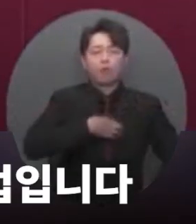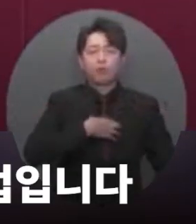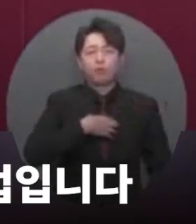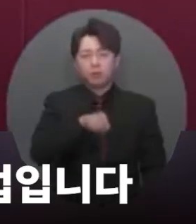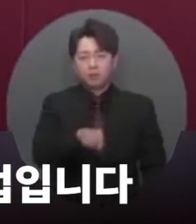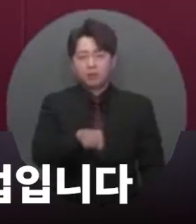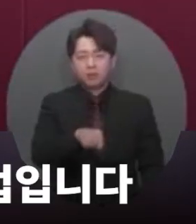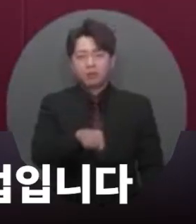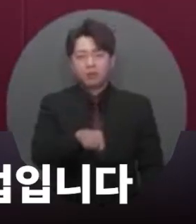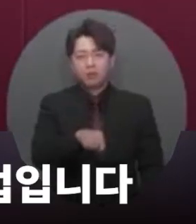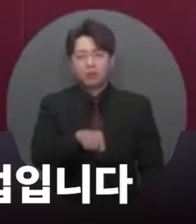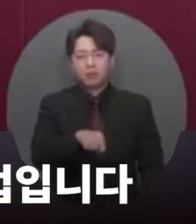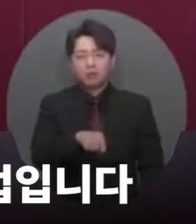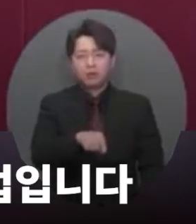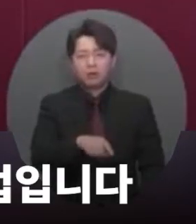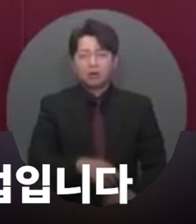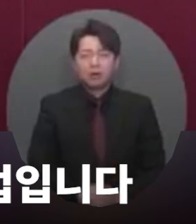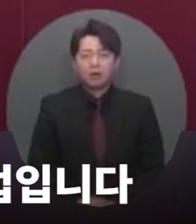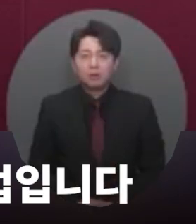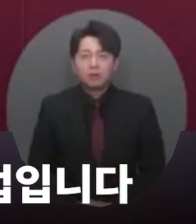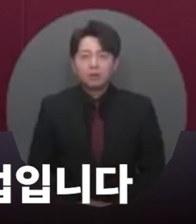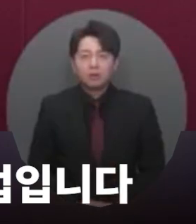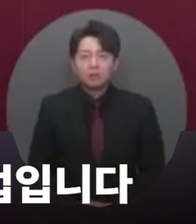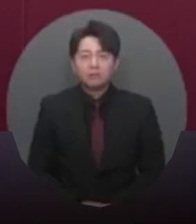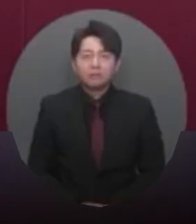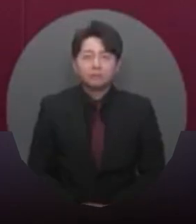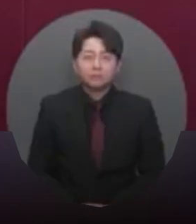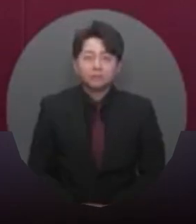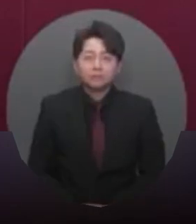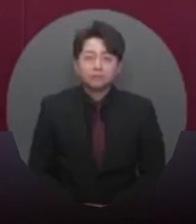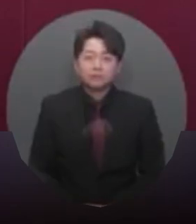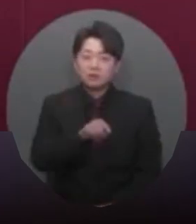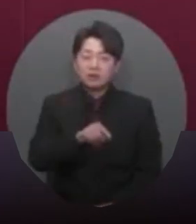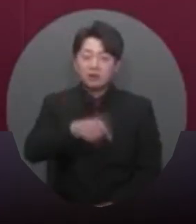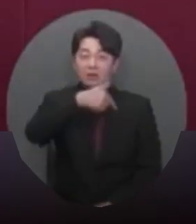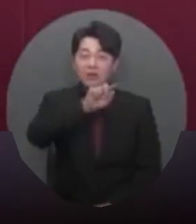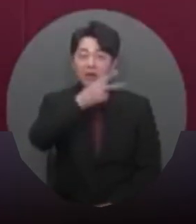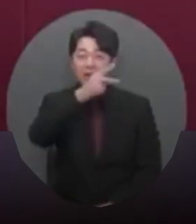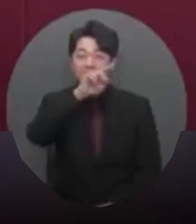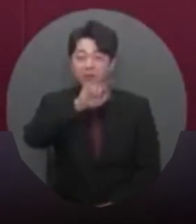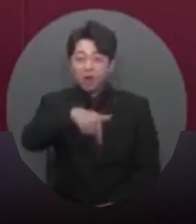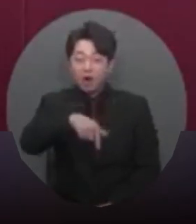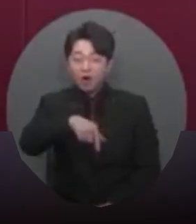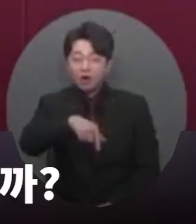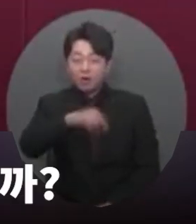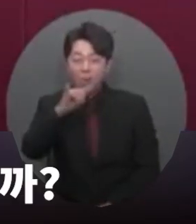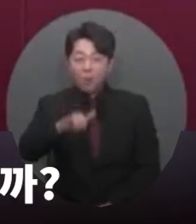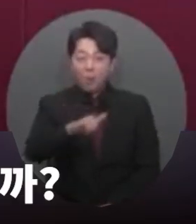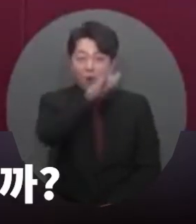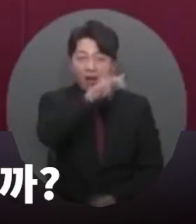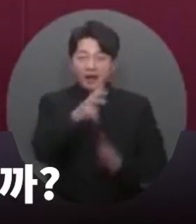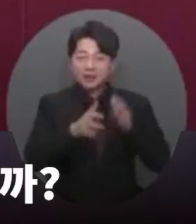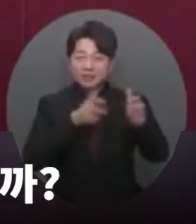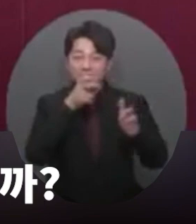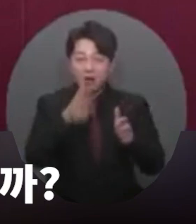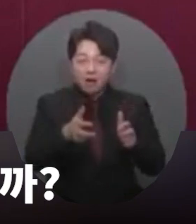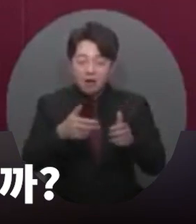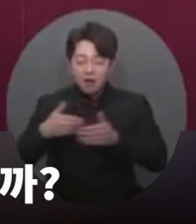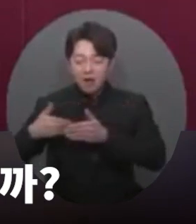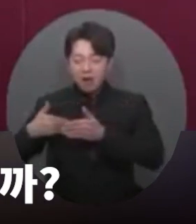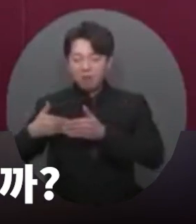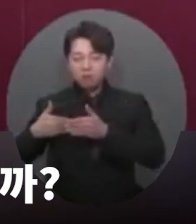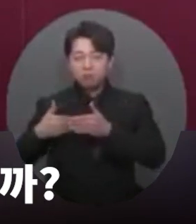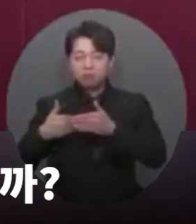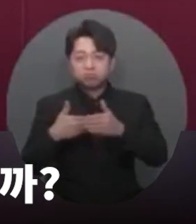게 아니라 창이 바다로 가는 사업입니다 그런데도 가족도 신고한 사업이 문젠 정도의 4대강 사업이